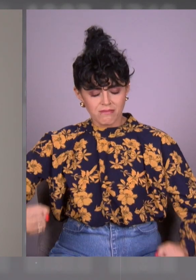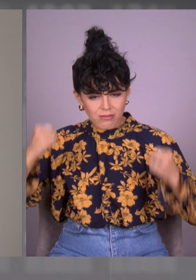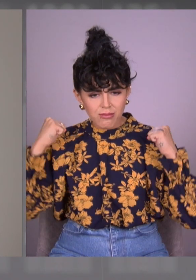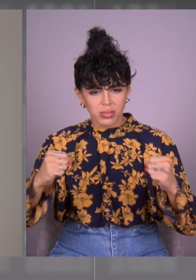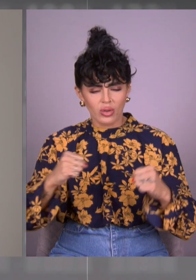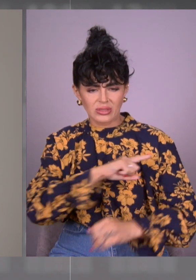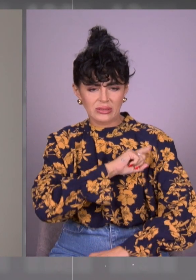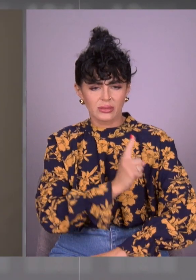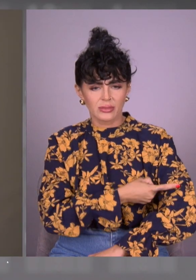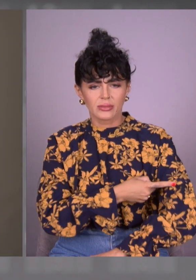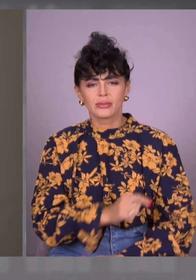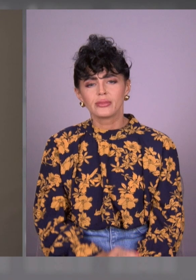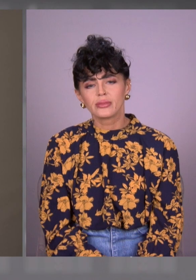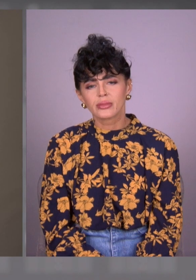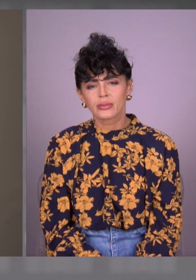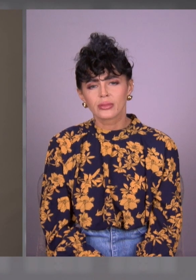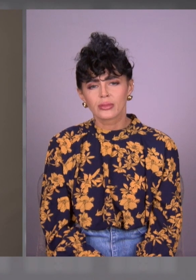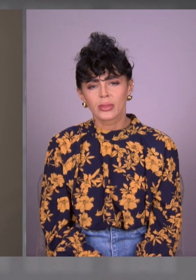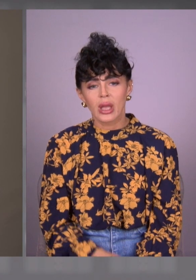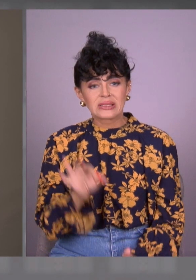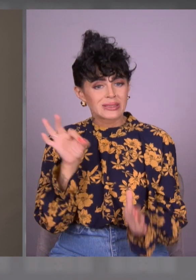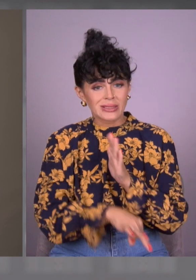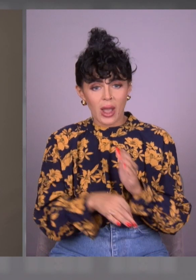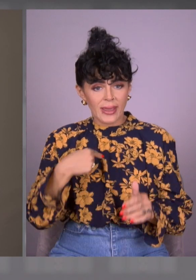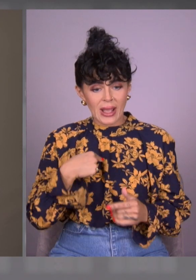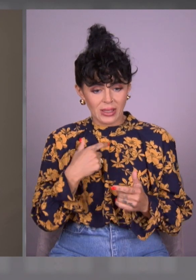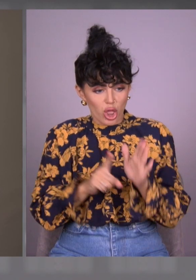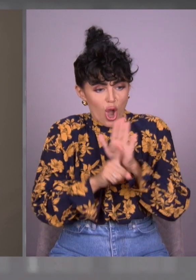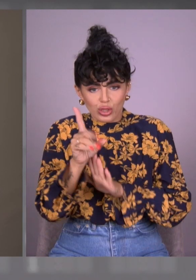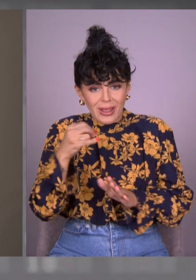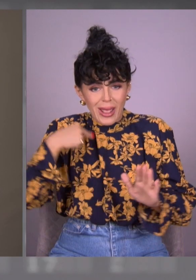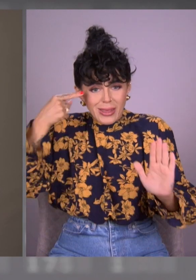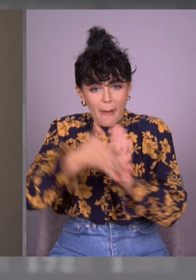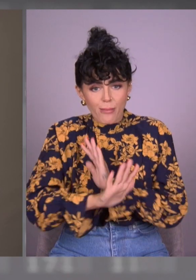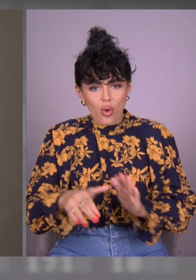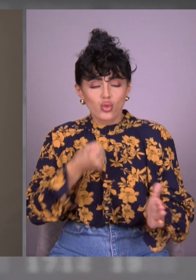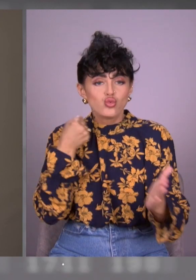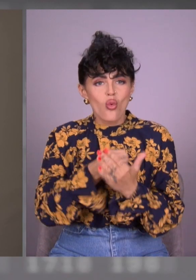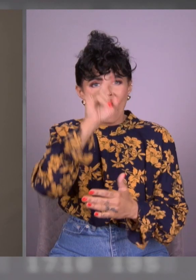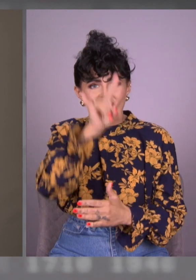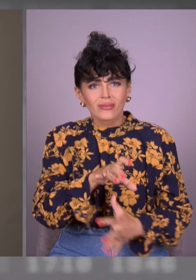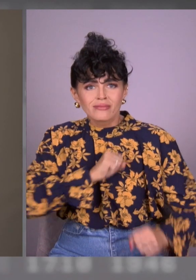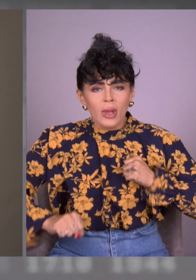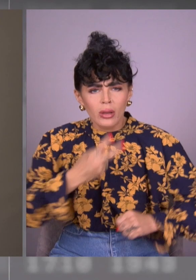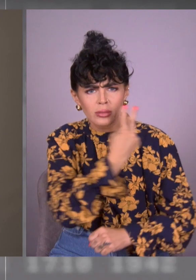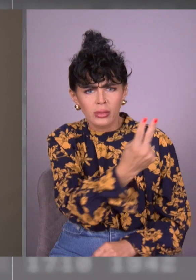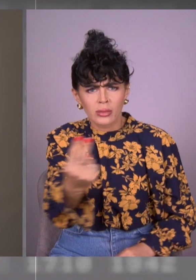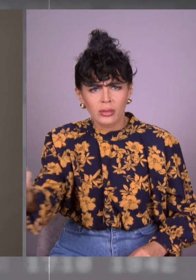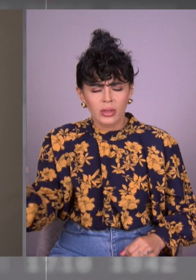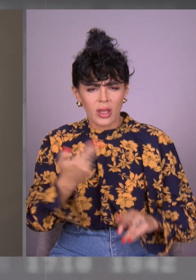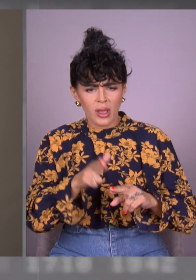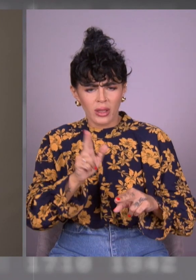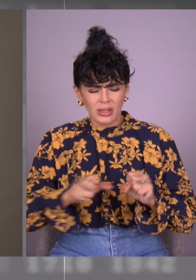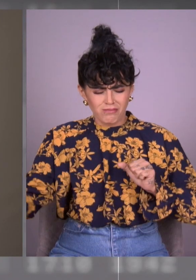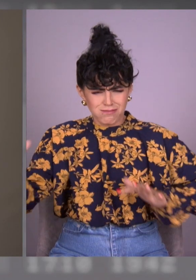Вибухової хвили. Я не зрозуміла спочатку, що відбувається. Підбігла до вікон, побачила цей